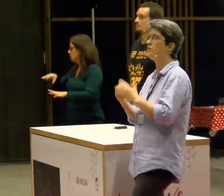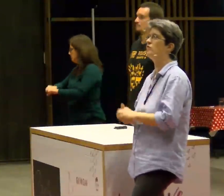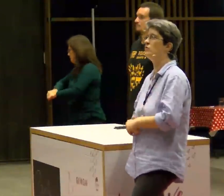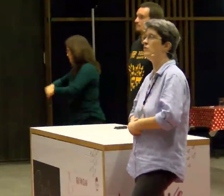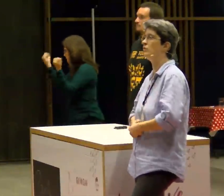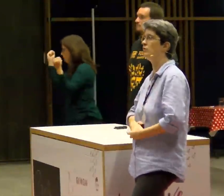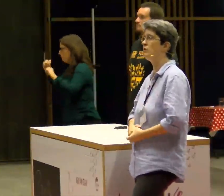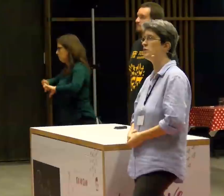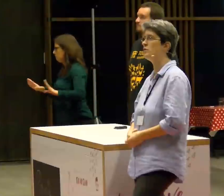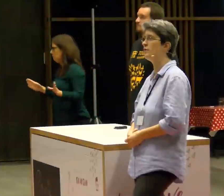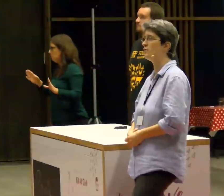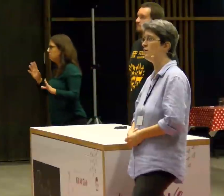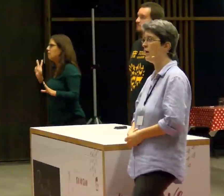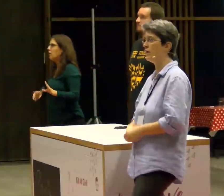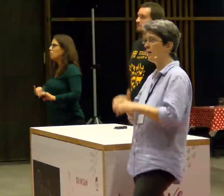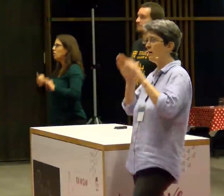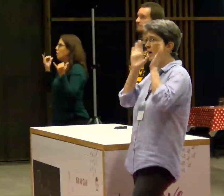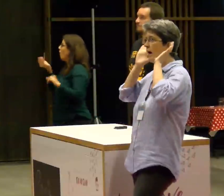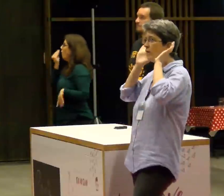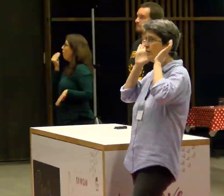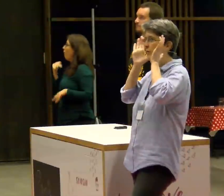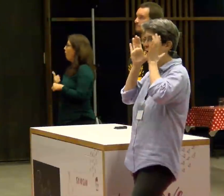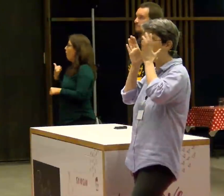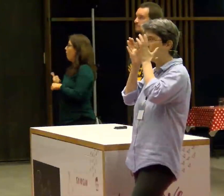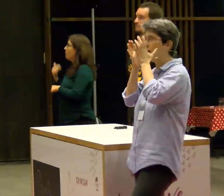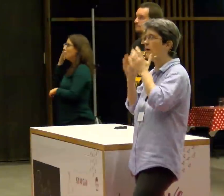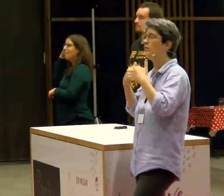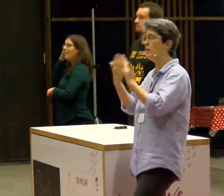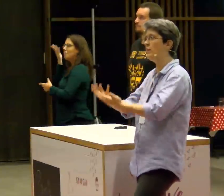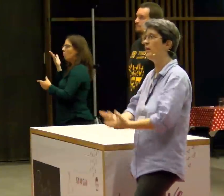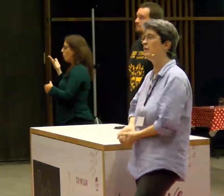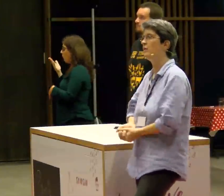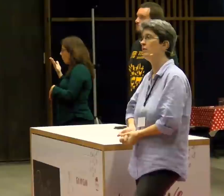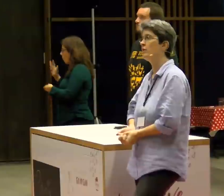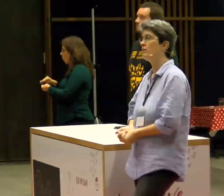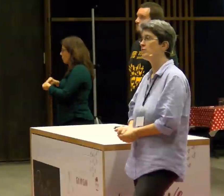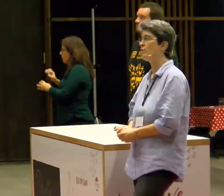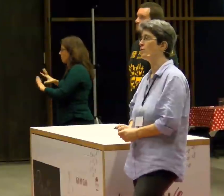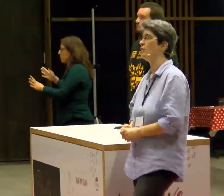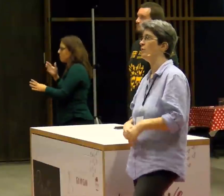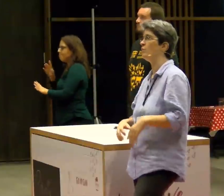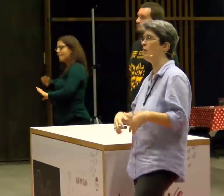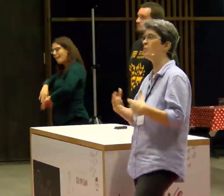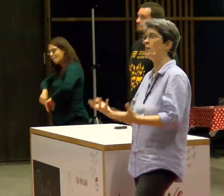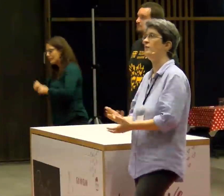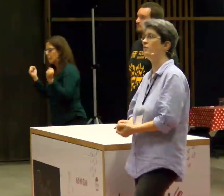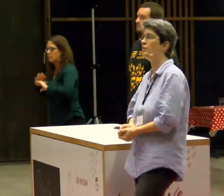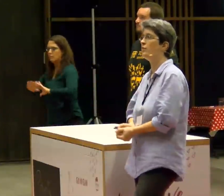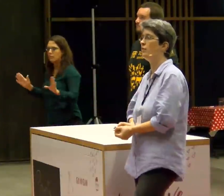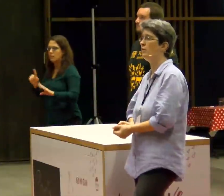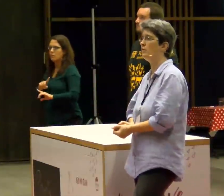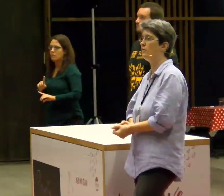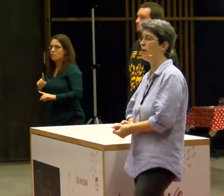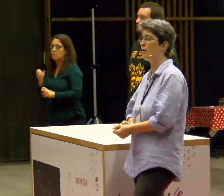la tête, justement, quand on est jeune, de façon à refermer nos œillères, alors qu'au départ, je pense que pour la plupart des